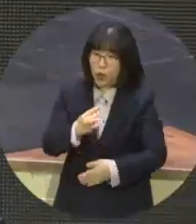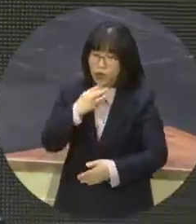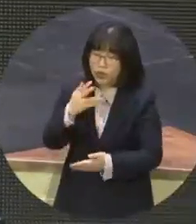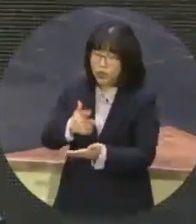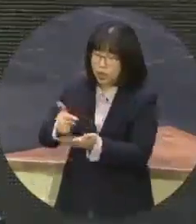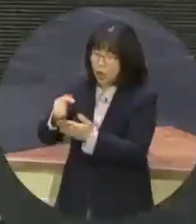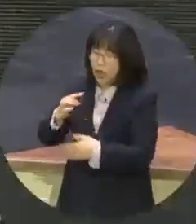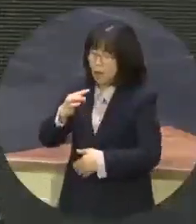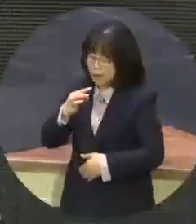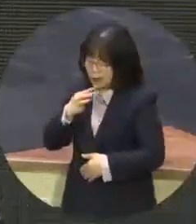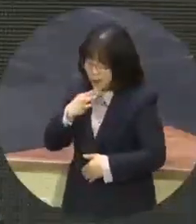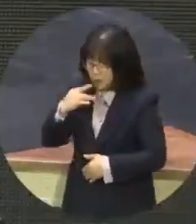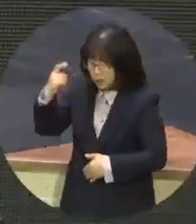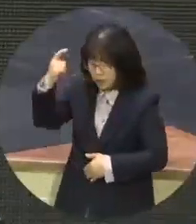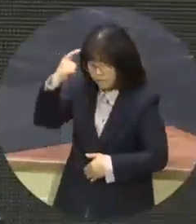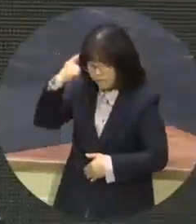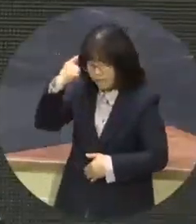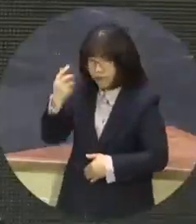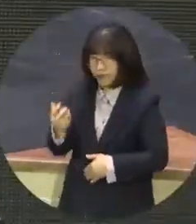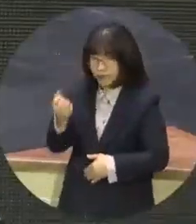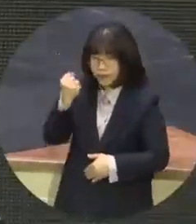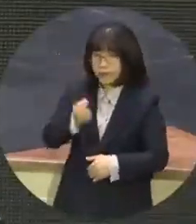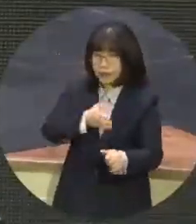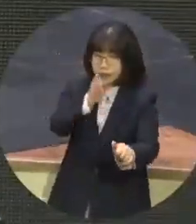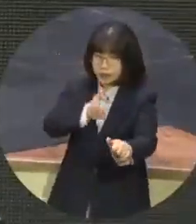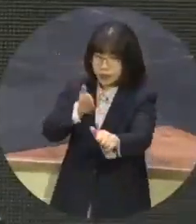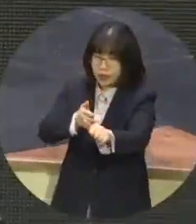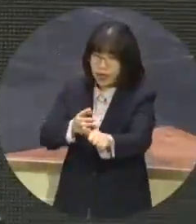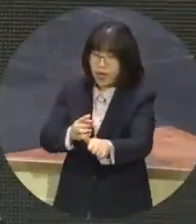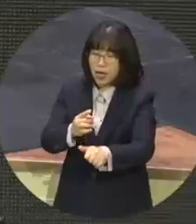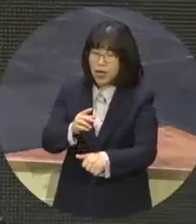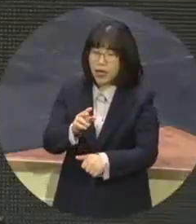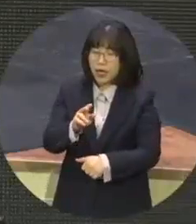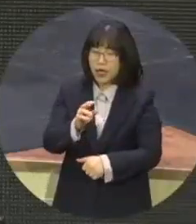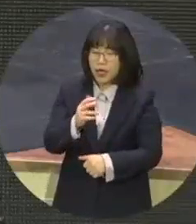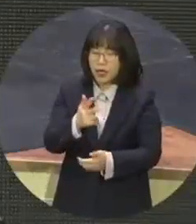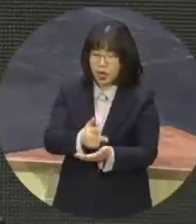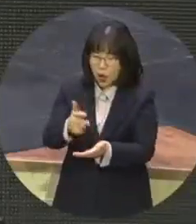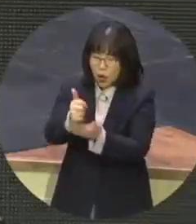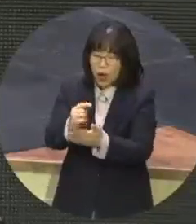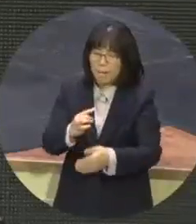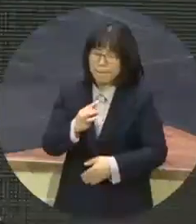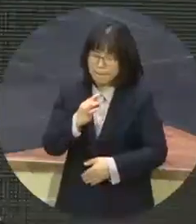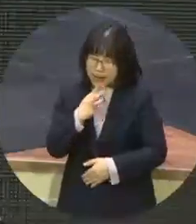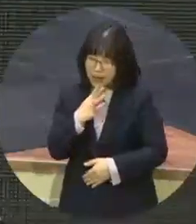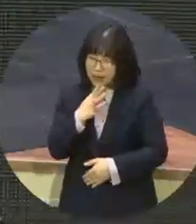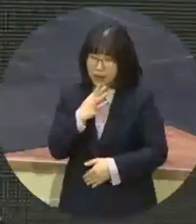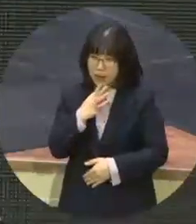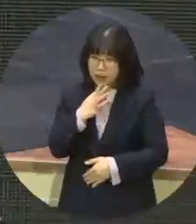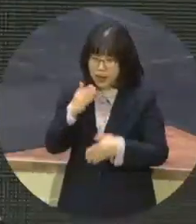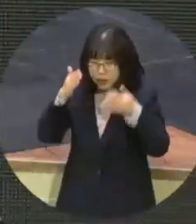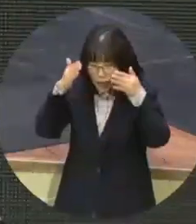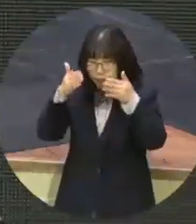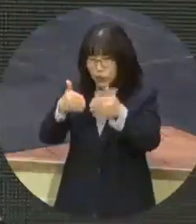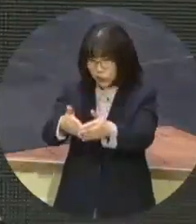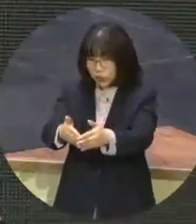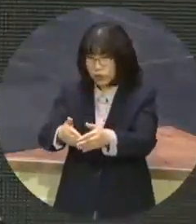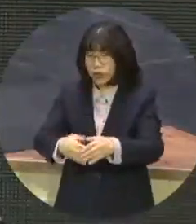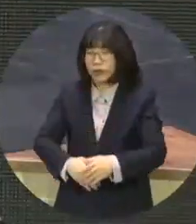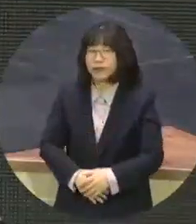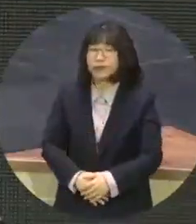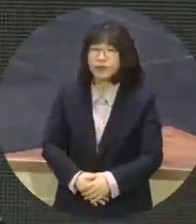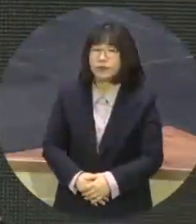여호와만 생각하시기 바랍니다. 오직 여호와만입니다. 만. 거의 집중이요. 오직.